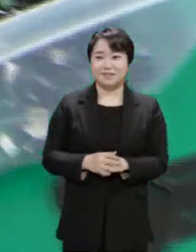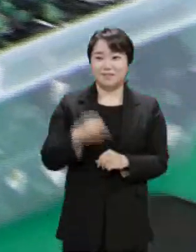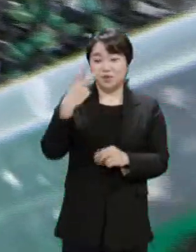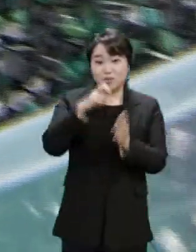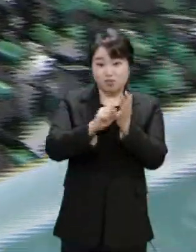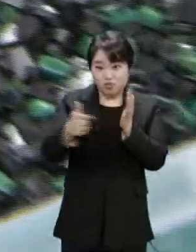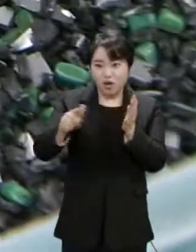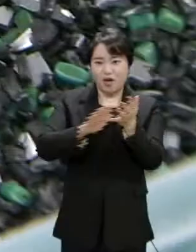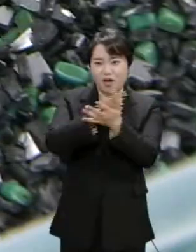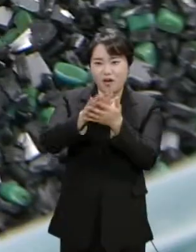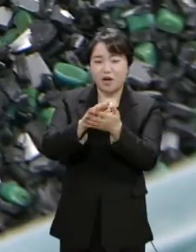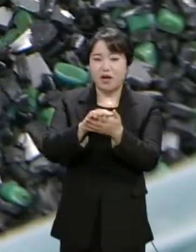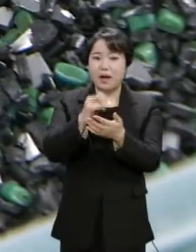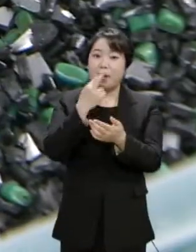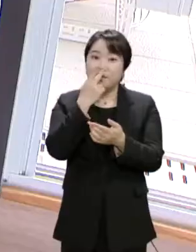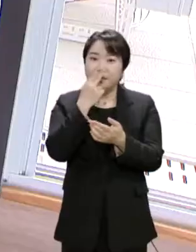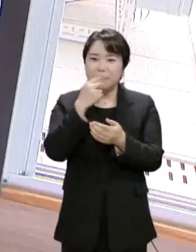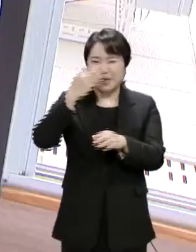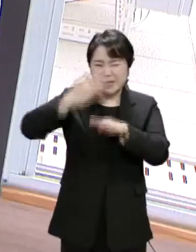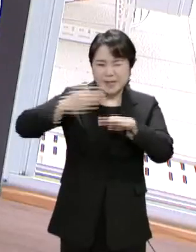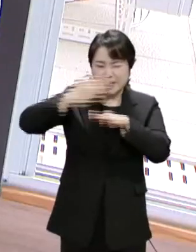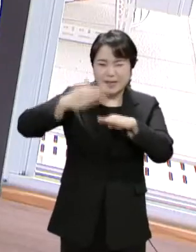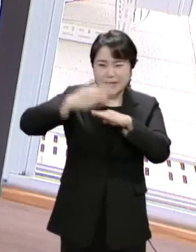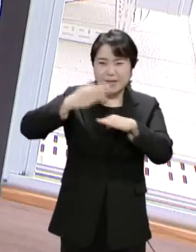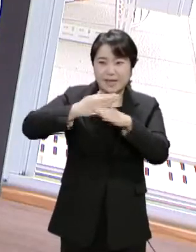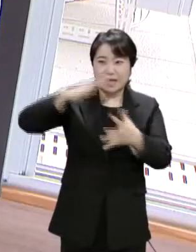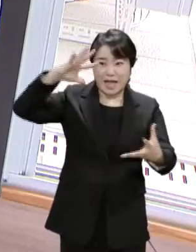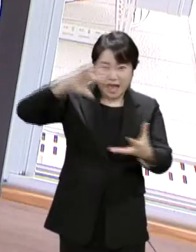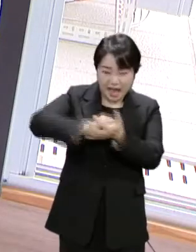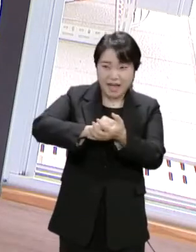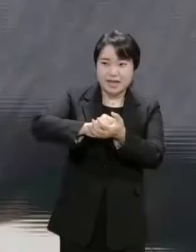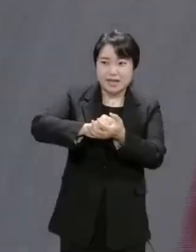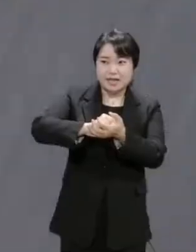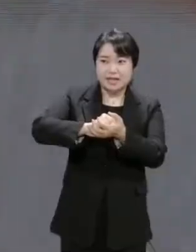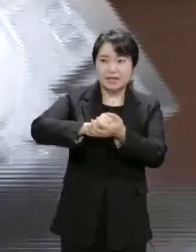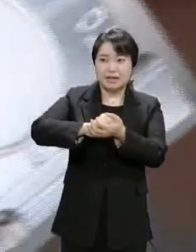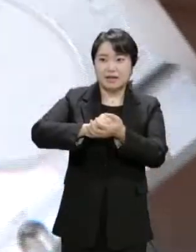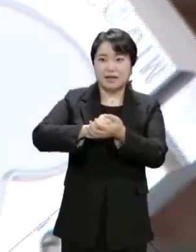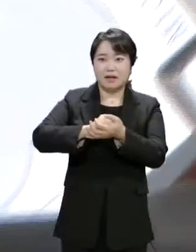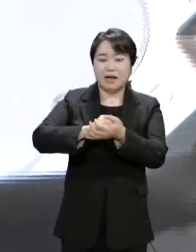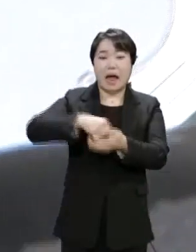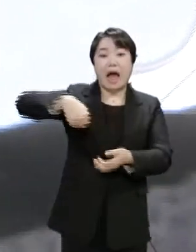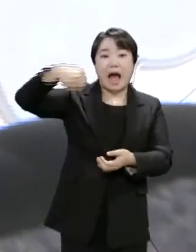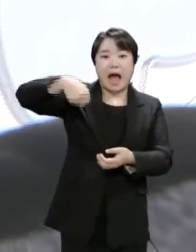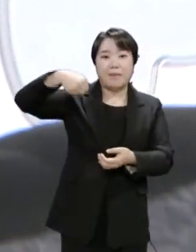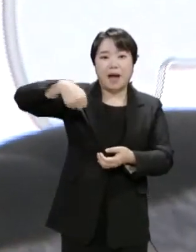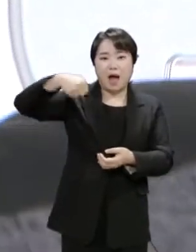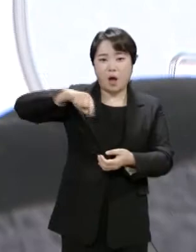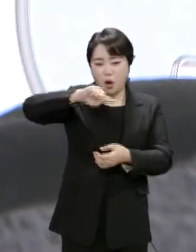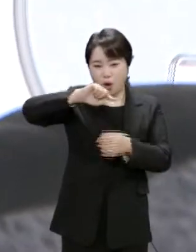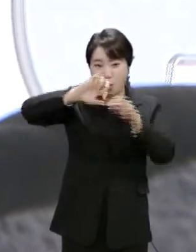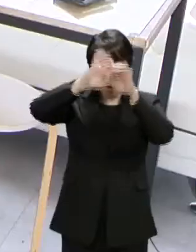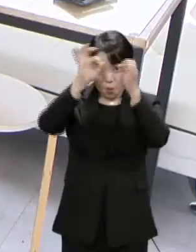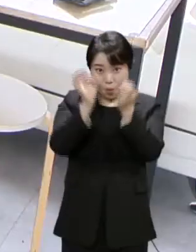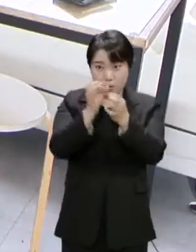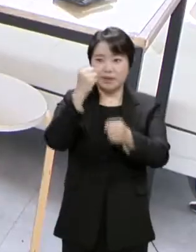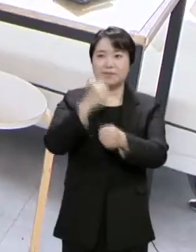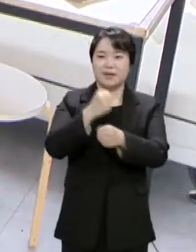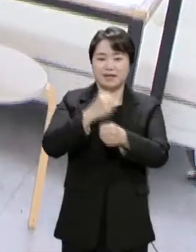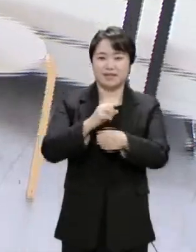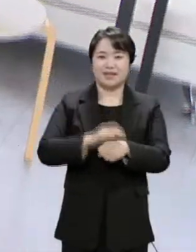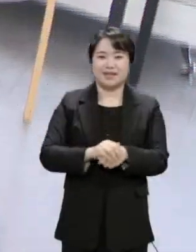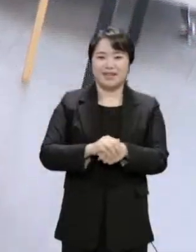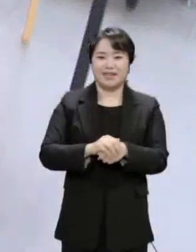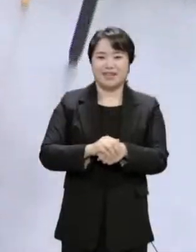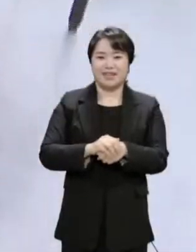장난감 등 못 쓰는 플라스틱을 잘게 쪼갠 다음 압축기를 통해 가방고리를 만듭니다. 주민 커뮤니티 시설 회오리마당